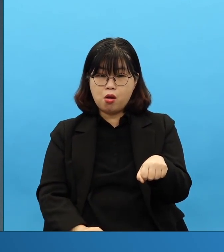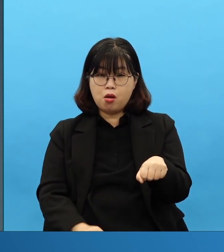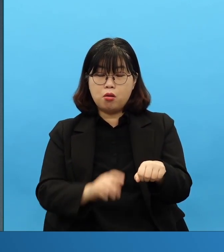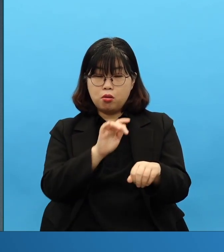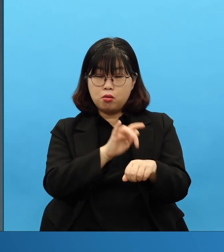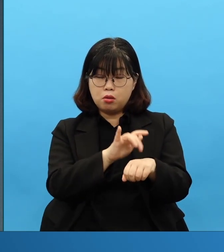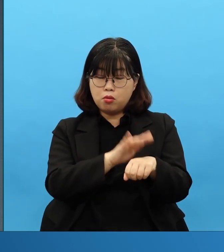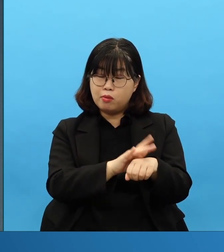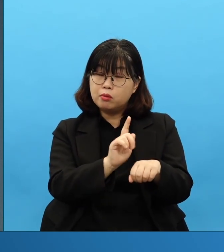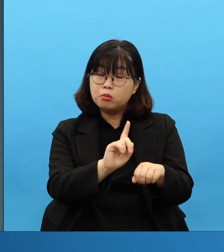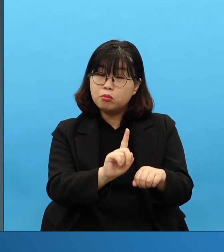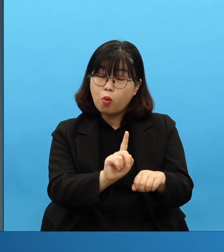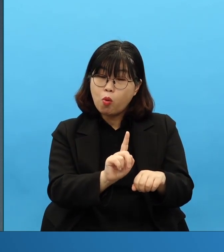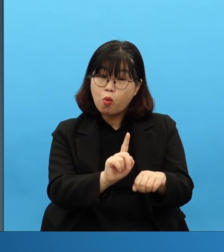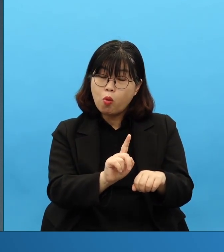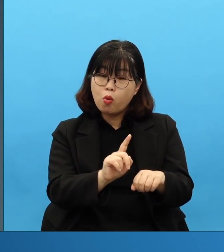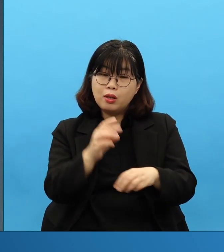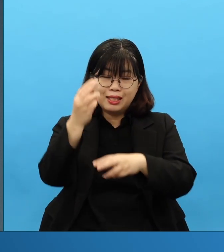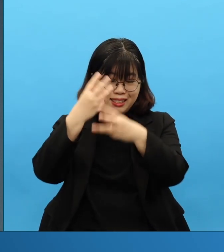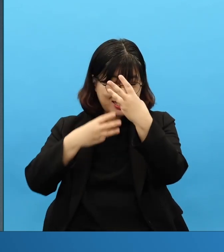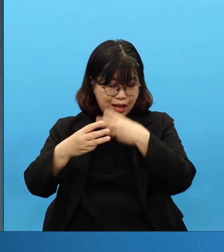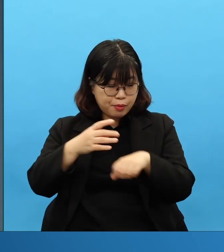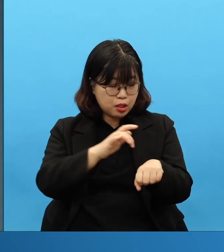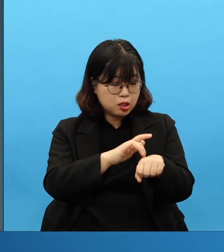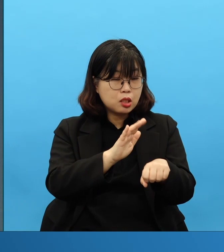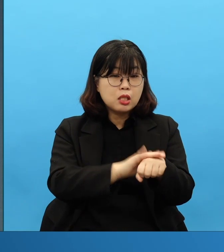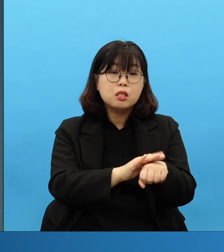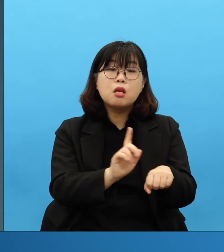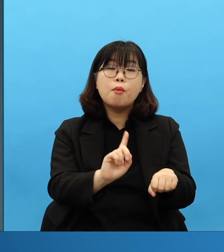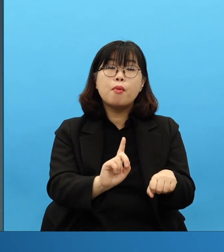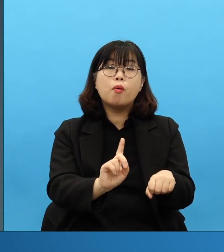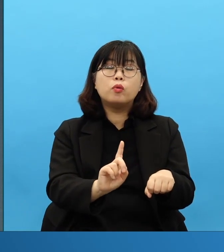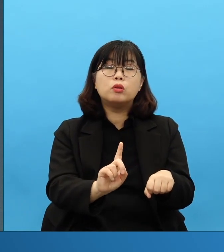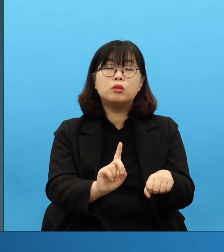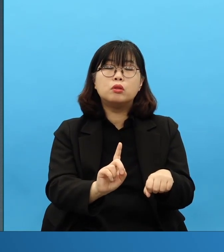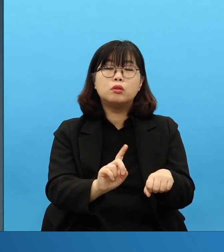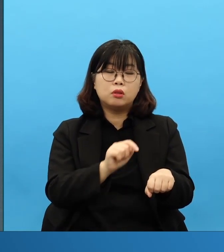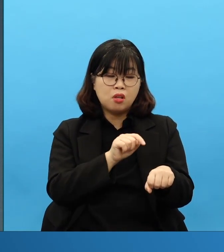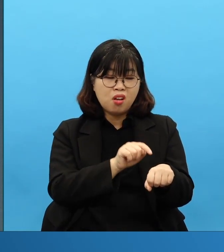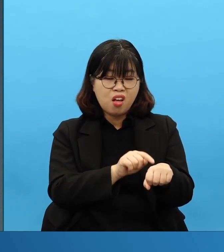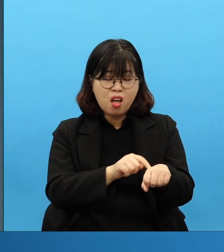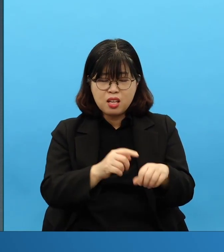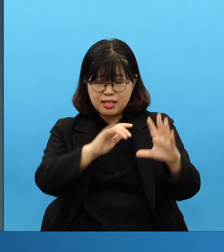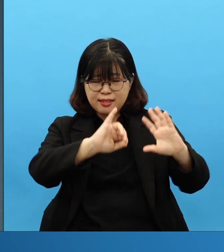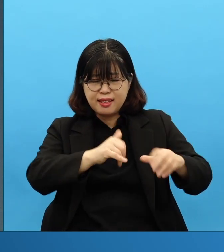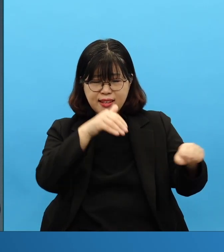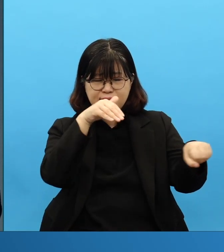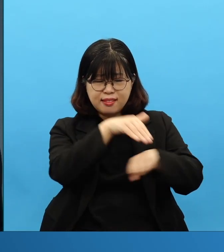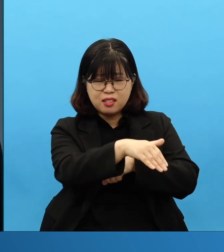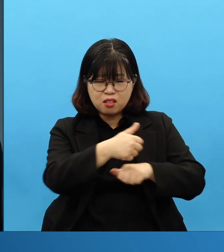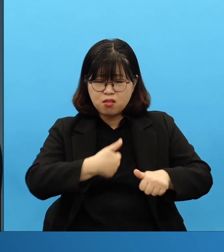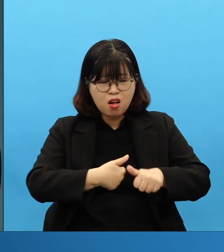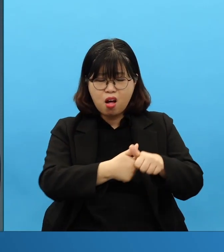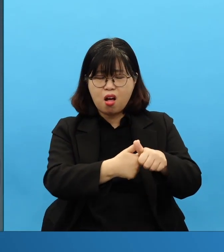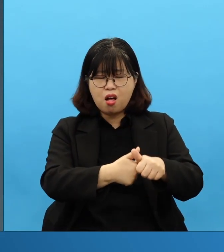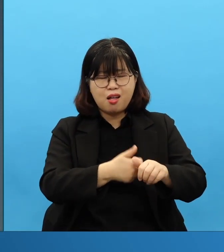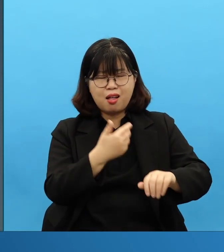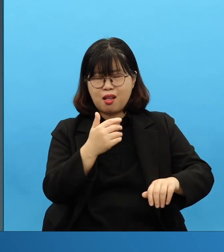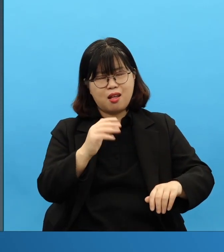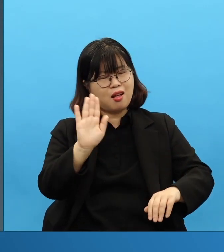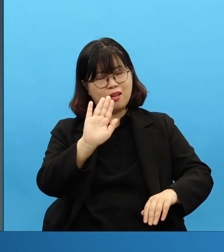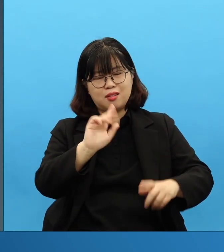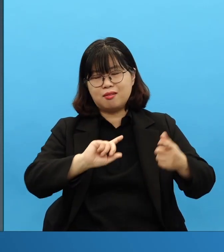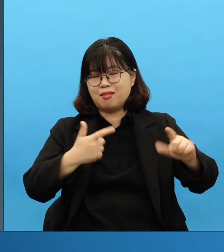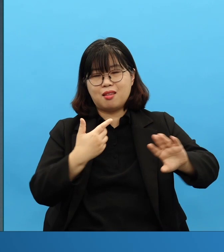제히 기억해 주세요. 렘넌트의 체질은 세상 사람들하고 다릅니다. 렘넌트의 타이스와 세상의 사람들과